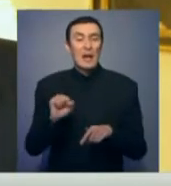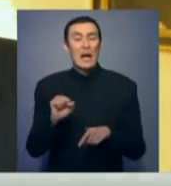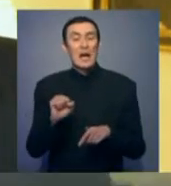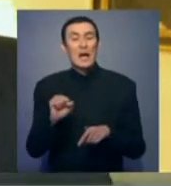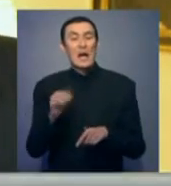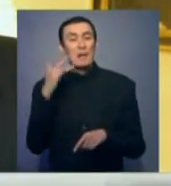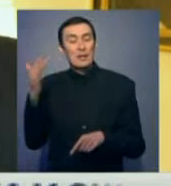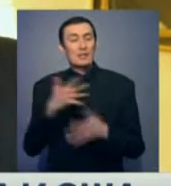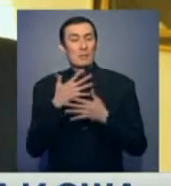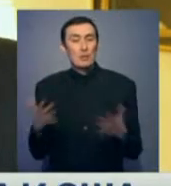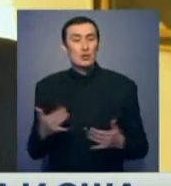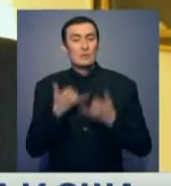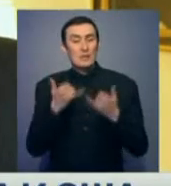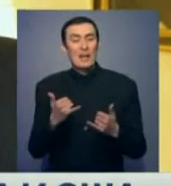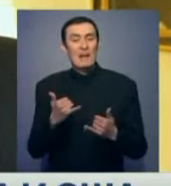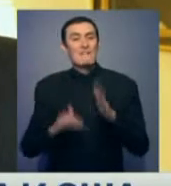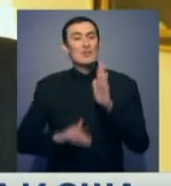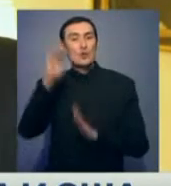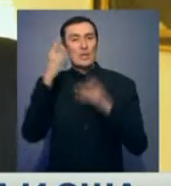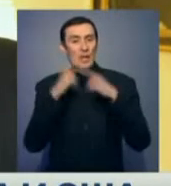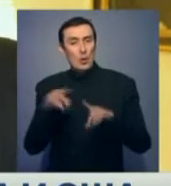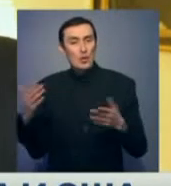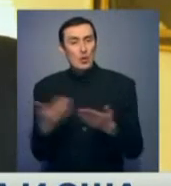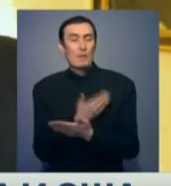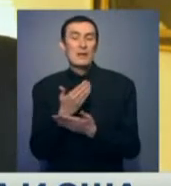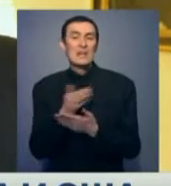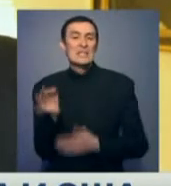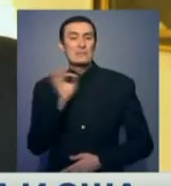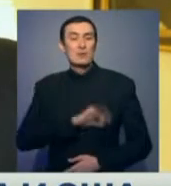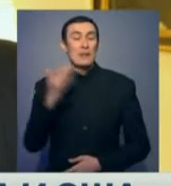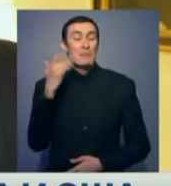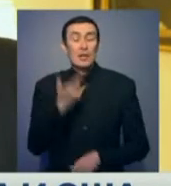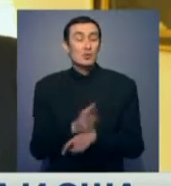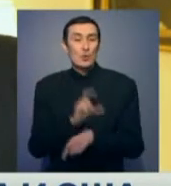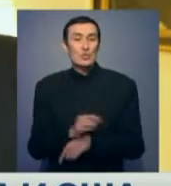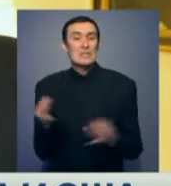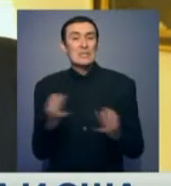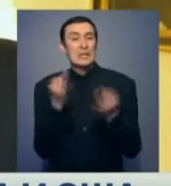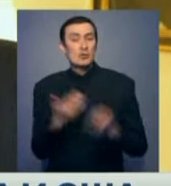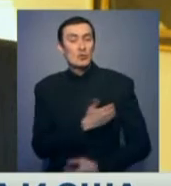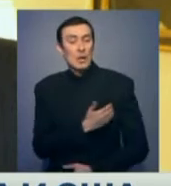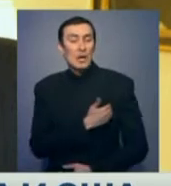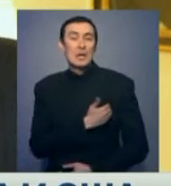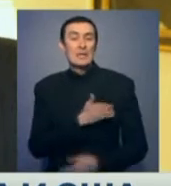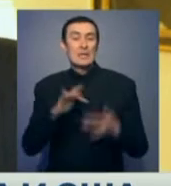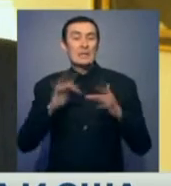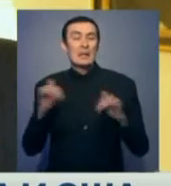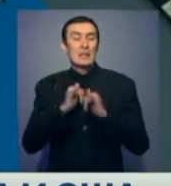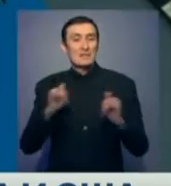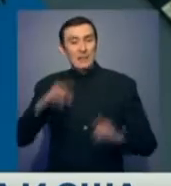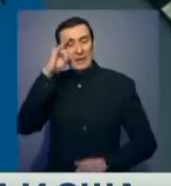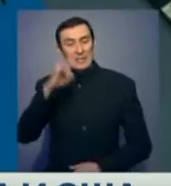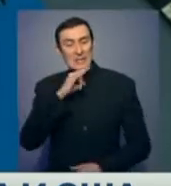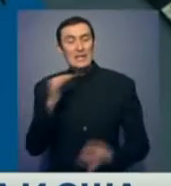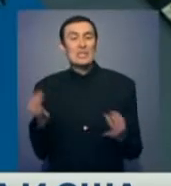основной акцент идет уже на высокие технологии, использование их. И американцы очень сильно интересуют цифровой Казахстан, очень